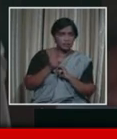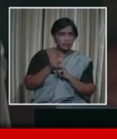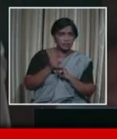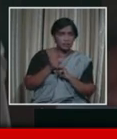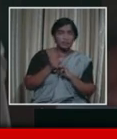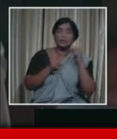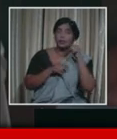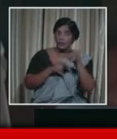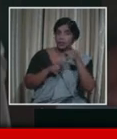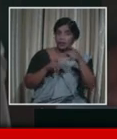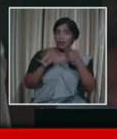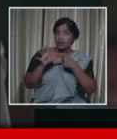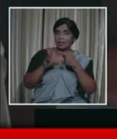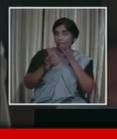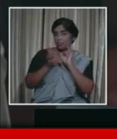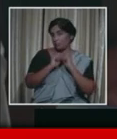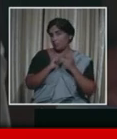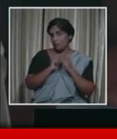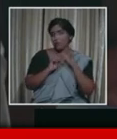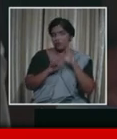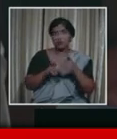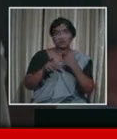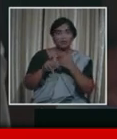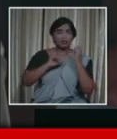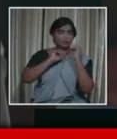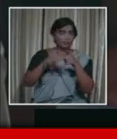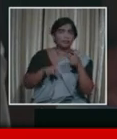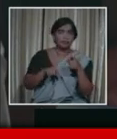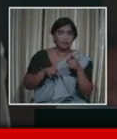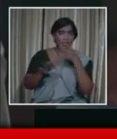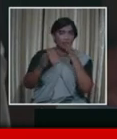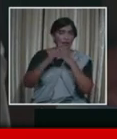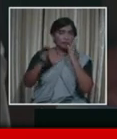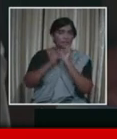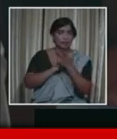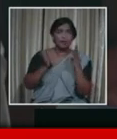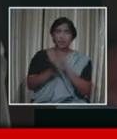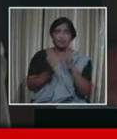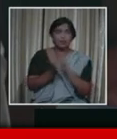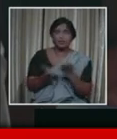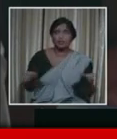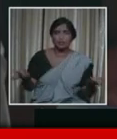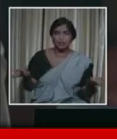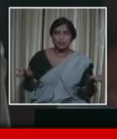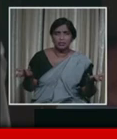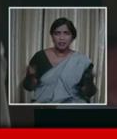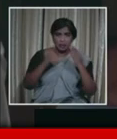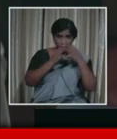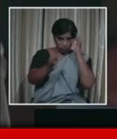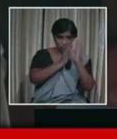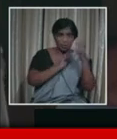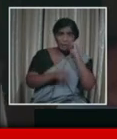real nice one මේ හතට ගිනි ඇවිලෙනකොට මොකද්ද මේ කාලකන්නේ සතුට මිනිස්සුගේ ගෙවල් විනාශ කරන